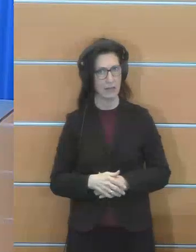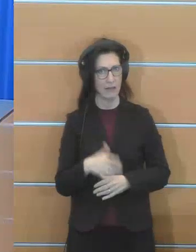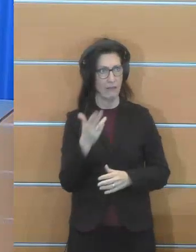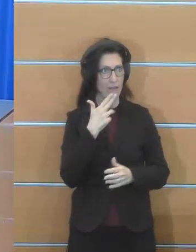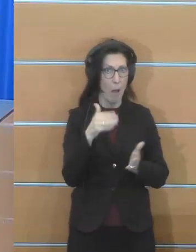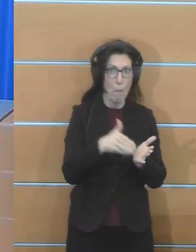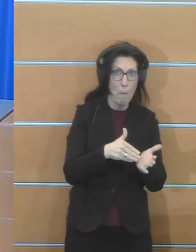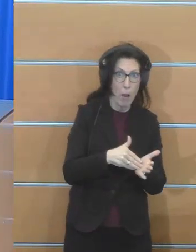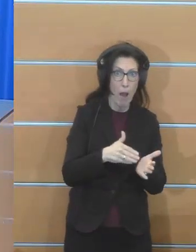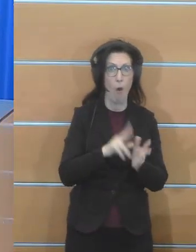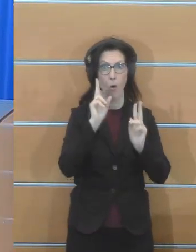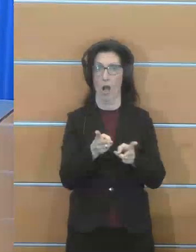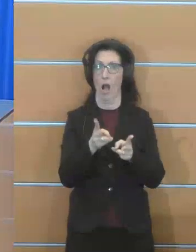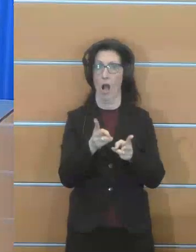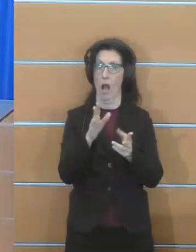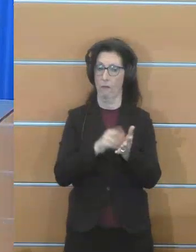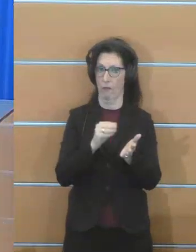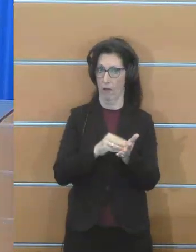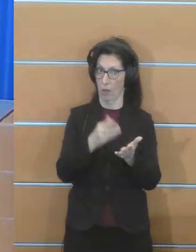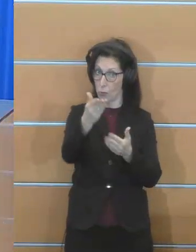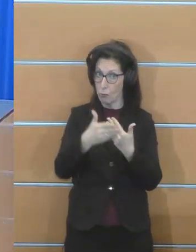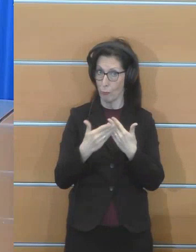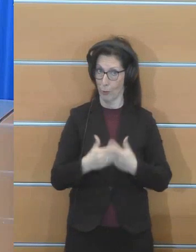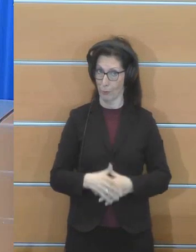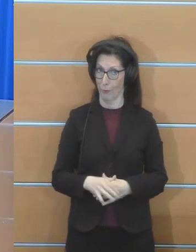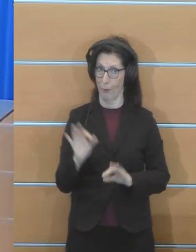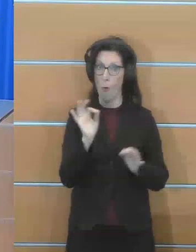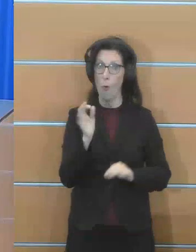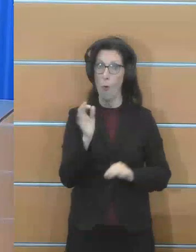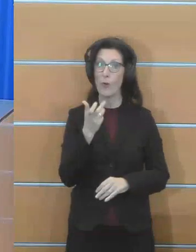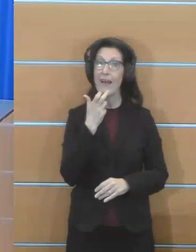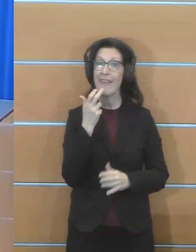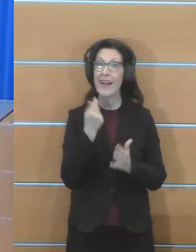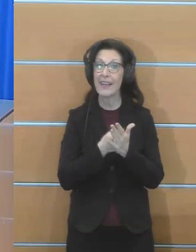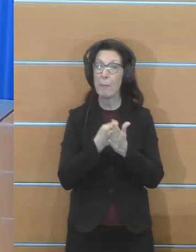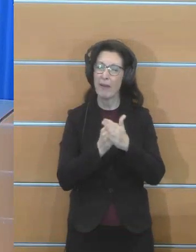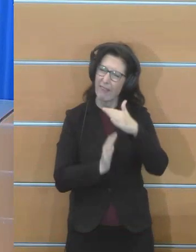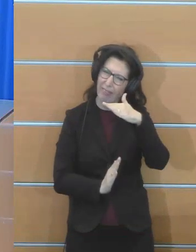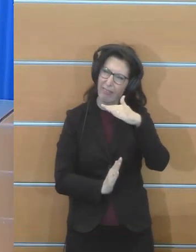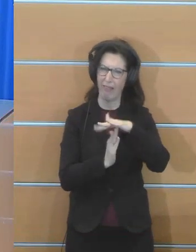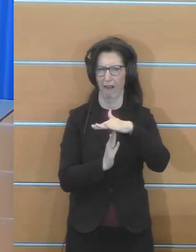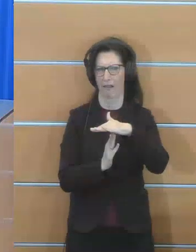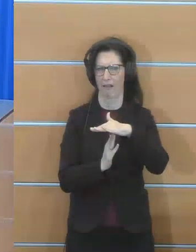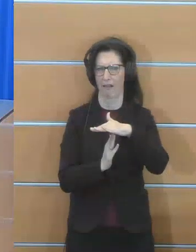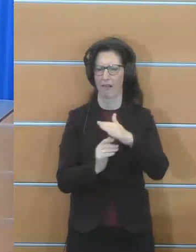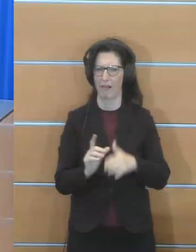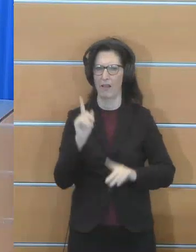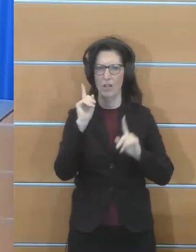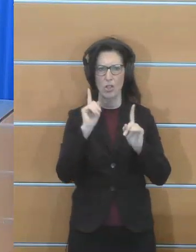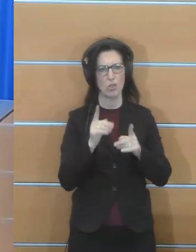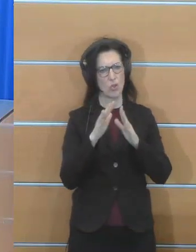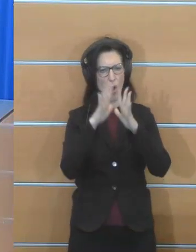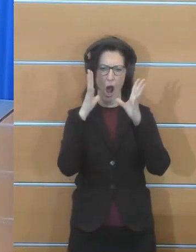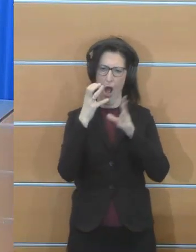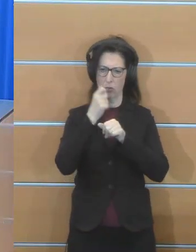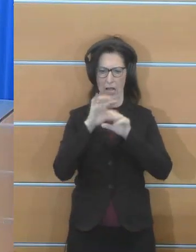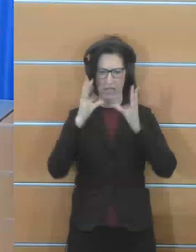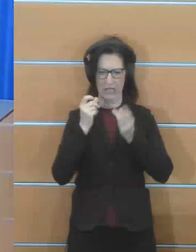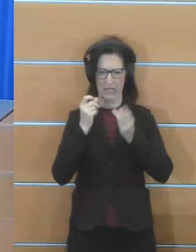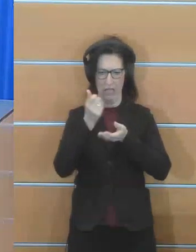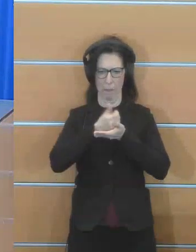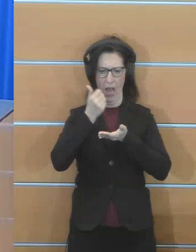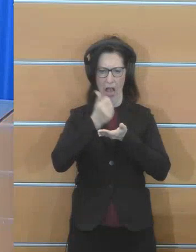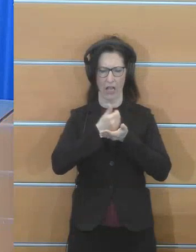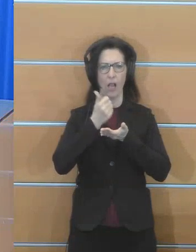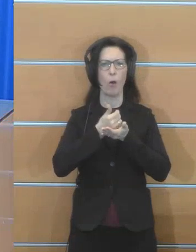es brauchen wie wäre es mit einem energiepreisdeckel der fünf Prozent des Haushaltseinkommens nicht